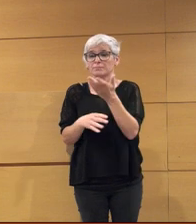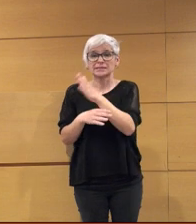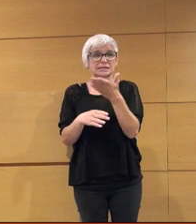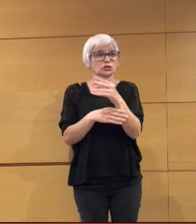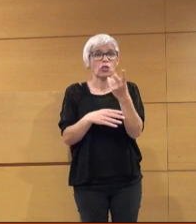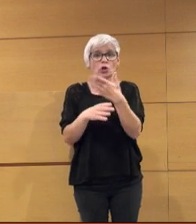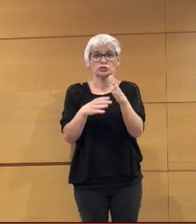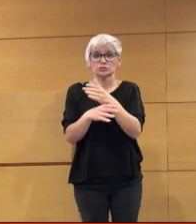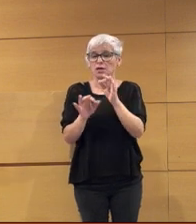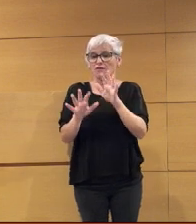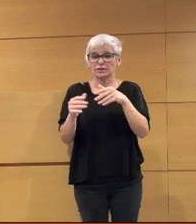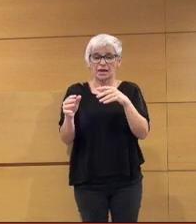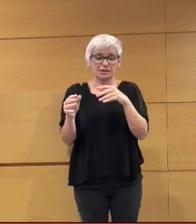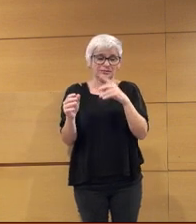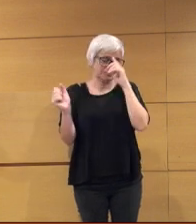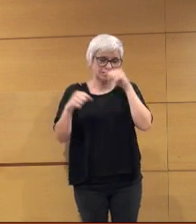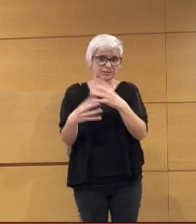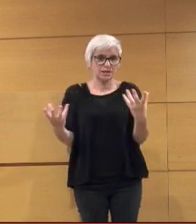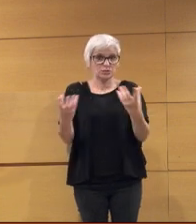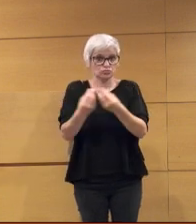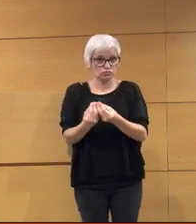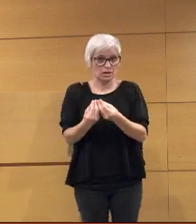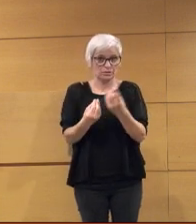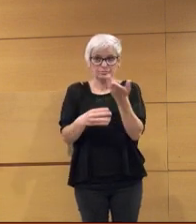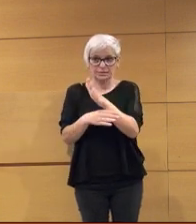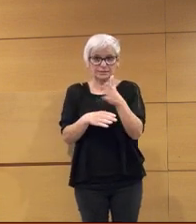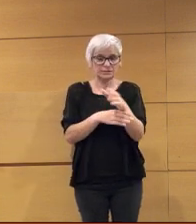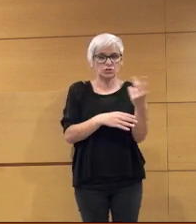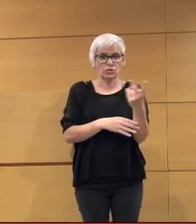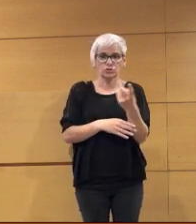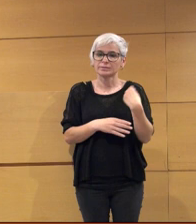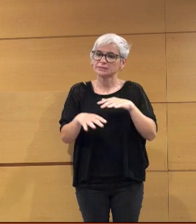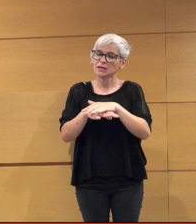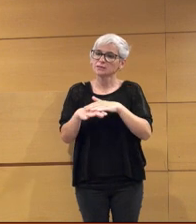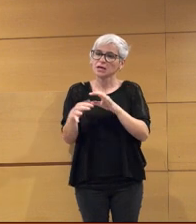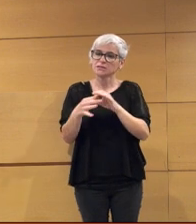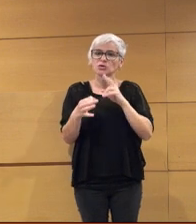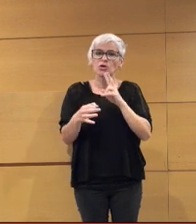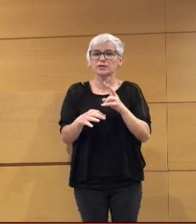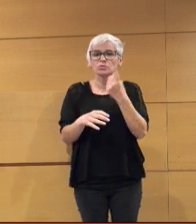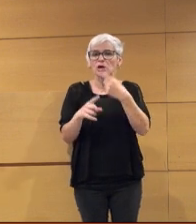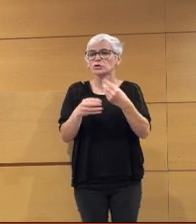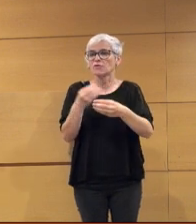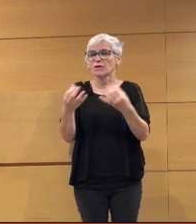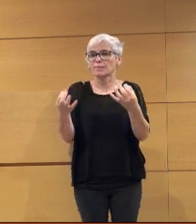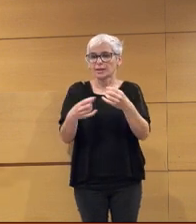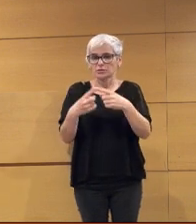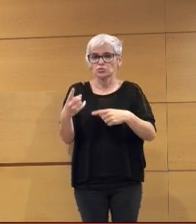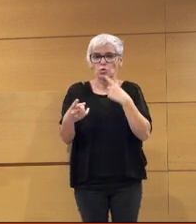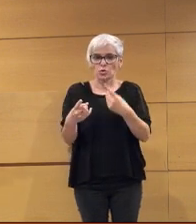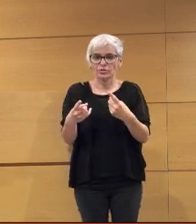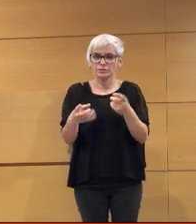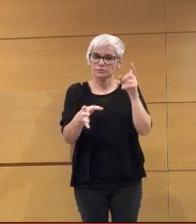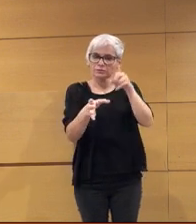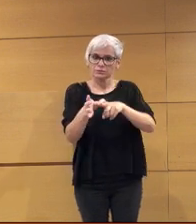més adient fer-ne dos en una. Ara que us he explicat el que és la xarxa, us he dit que una de les coses que fem és contribuir a